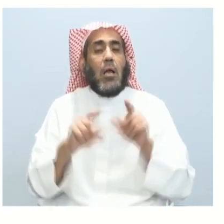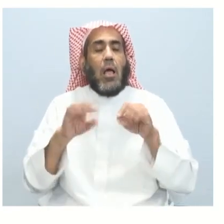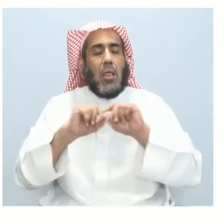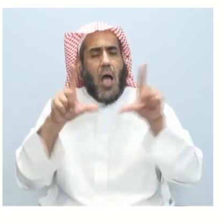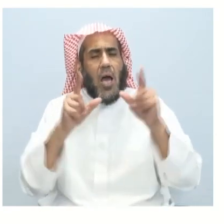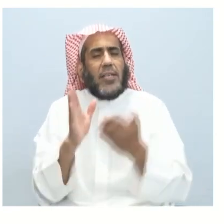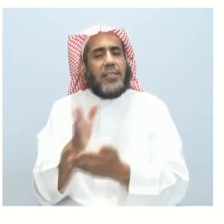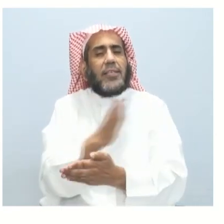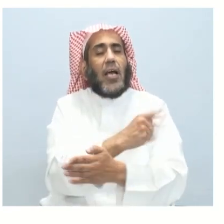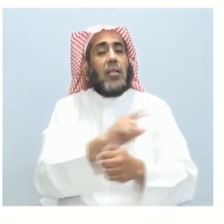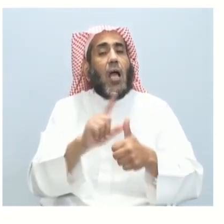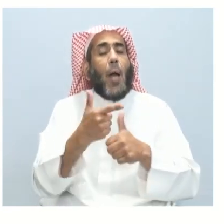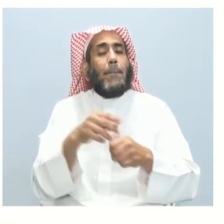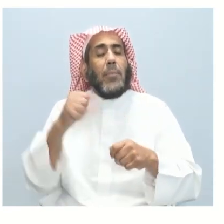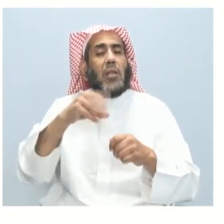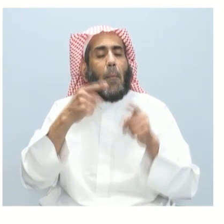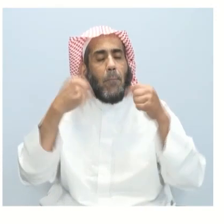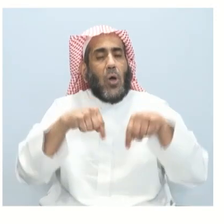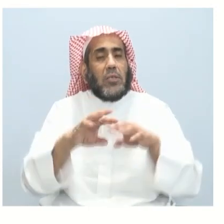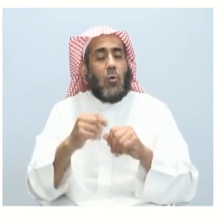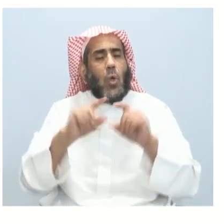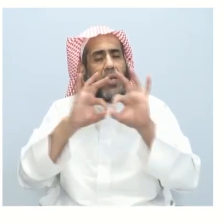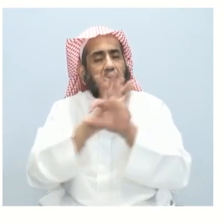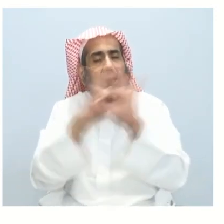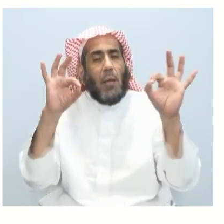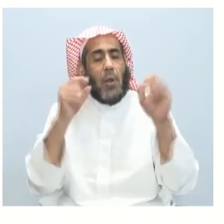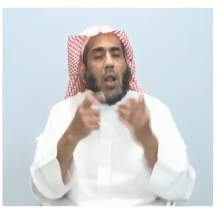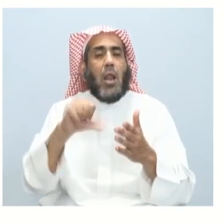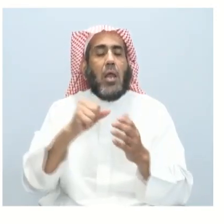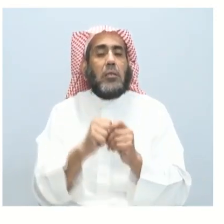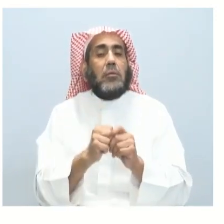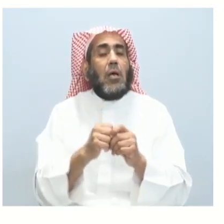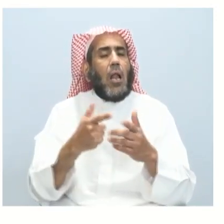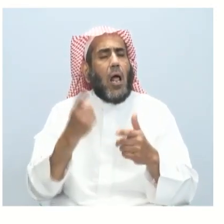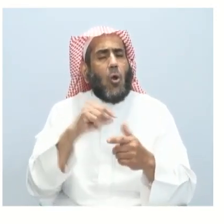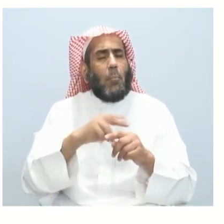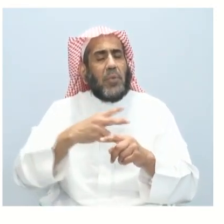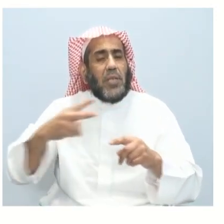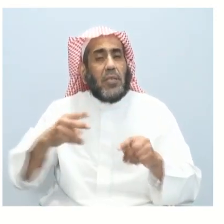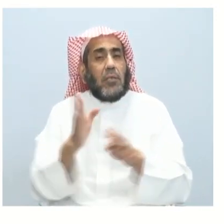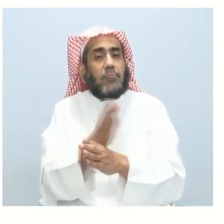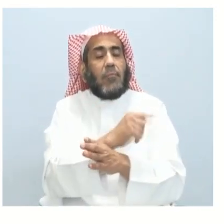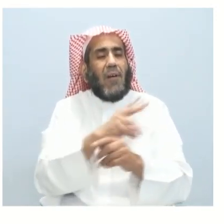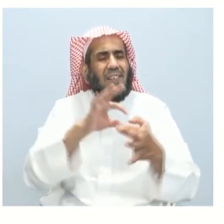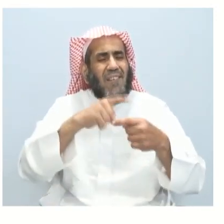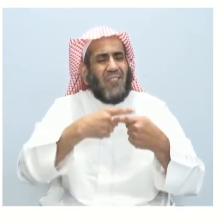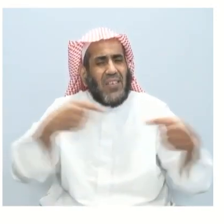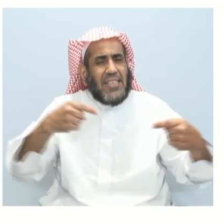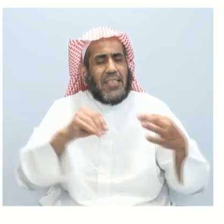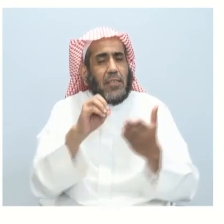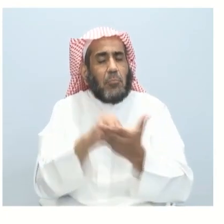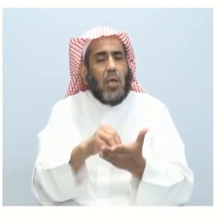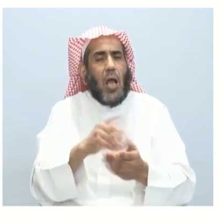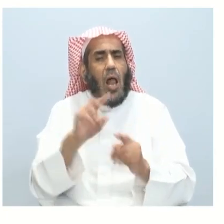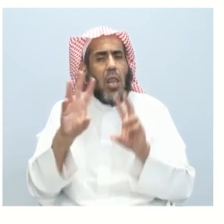ظهرت اتجاهات ابرز اتجاهات نقديه محاصره يمنحن رؤيه شامله للنقد على الرقم الرغم من تعدد تلك الاتجاهات فان الفصل بينها عند تطبيقها عن النص